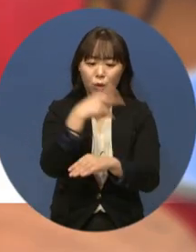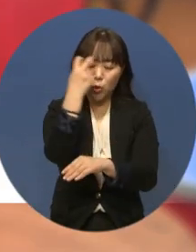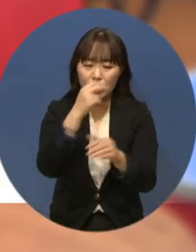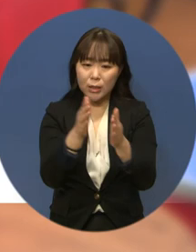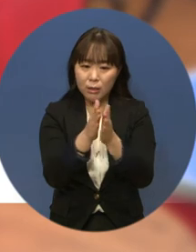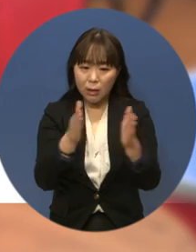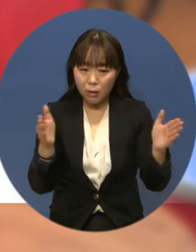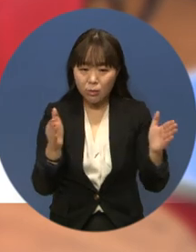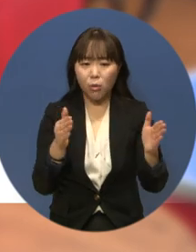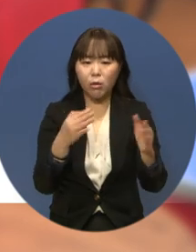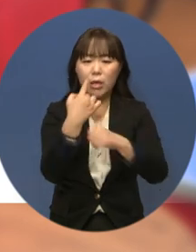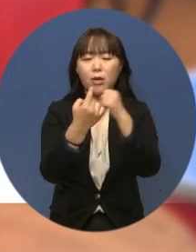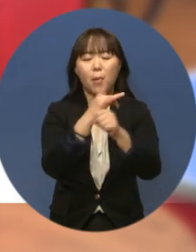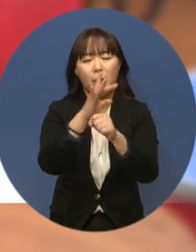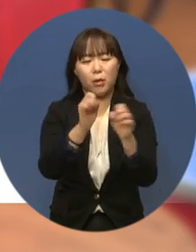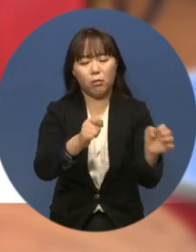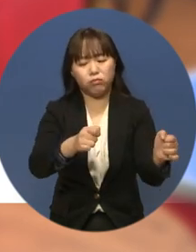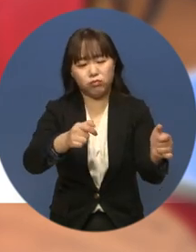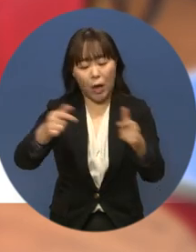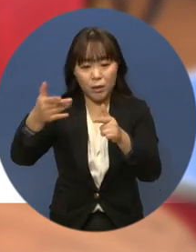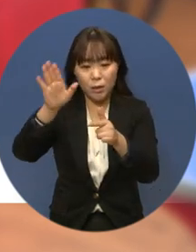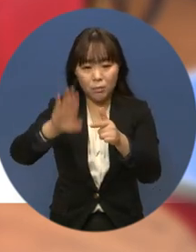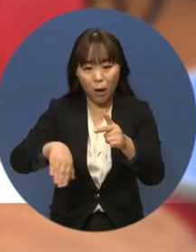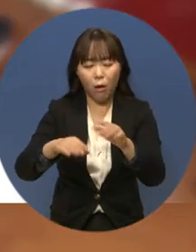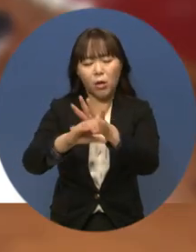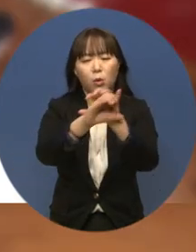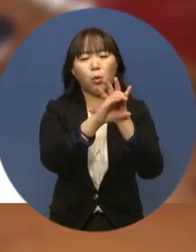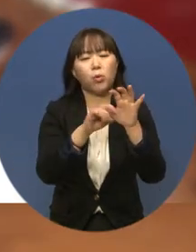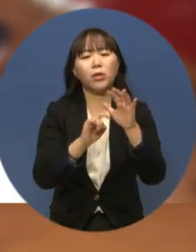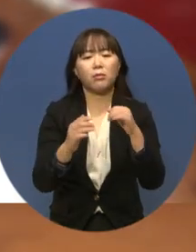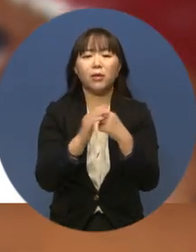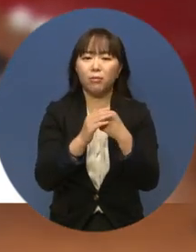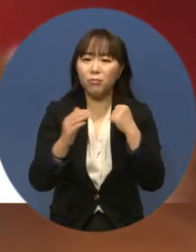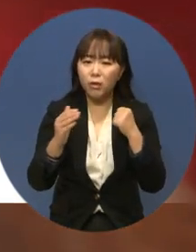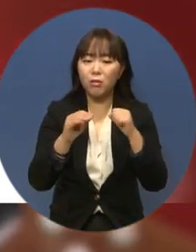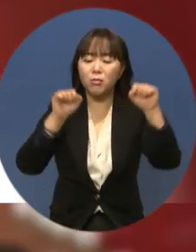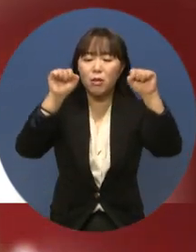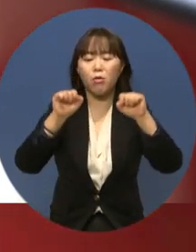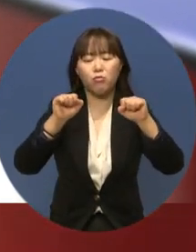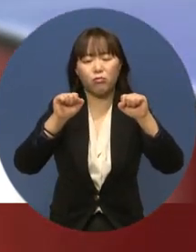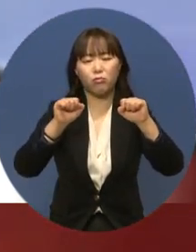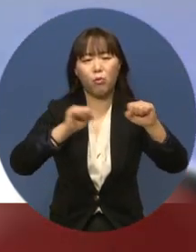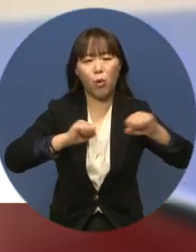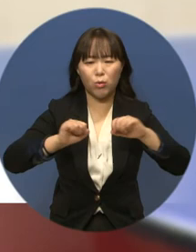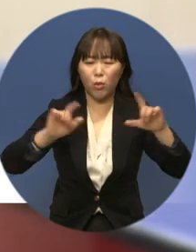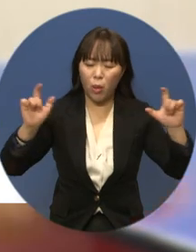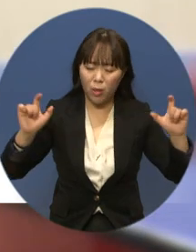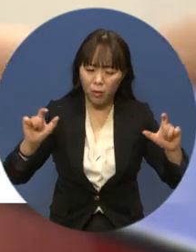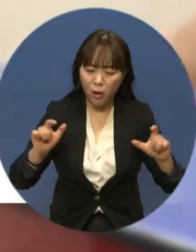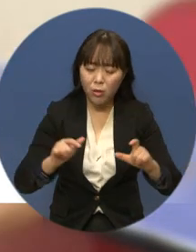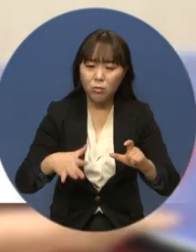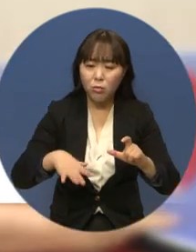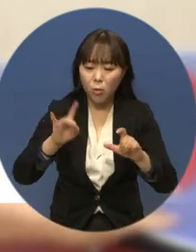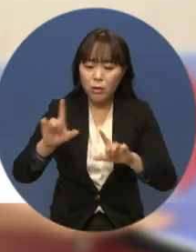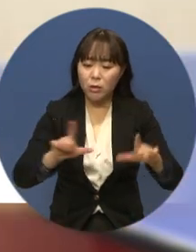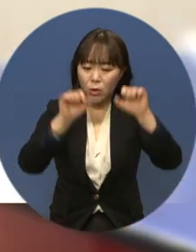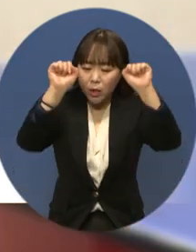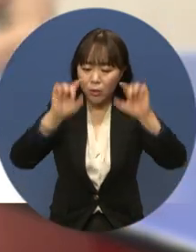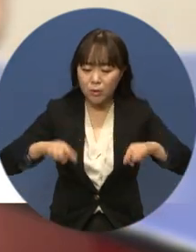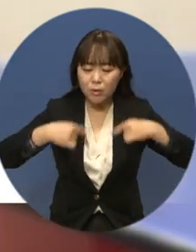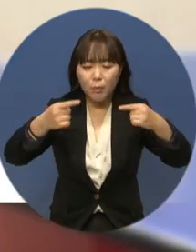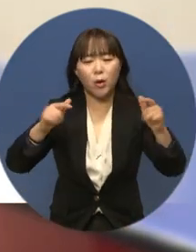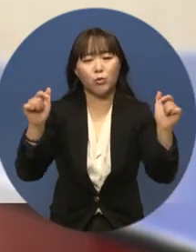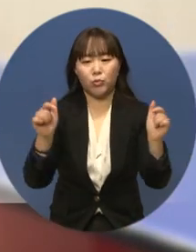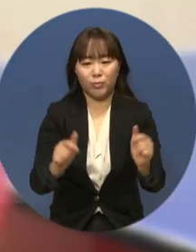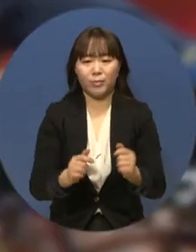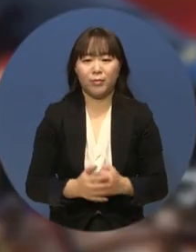이후 매년 증가 추세를 보여왔으나 코로나19의 영향으로 체육활동이 위축되면서 처음으로 생활체육 참여율이